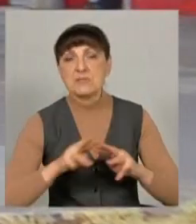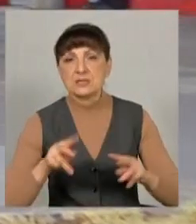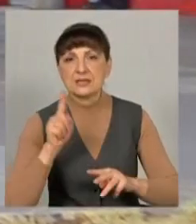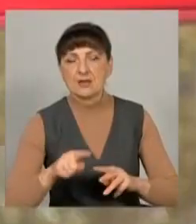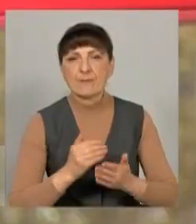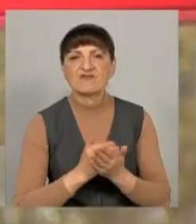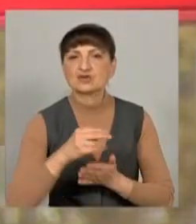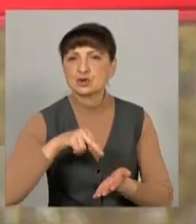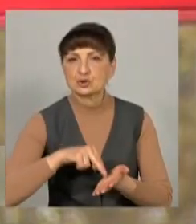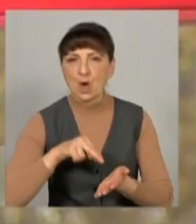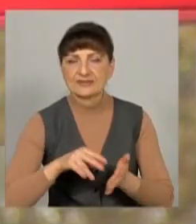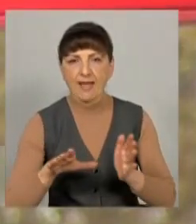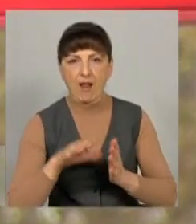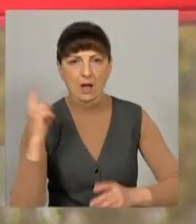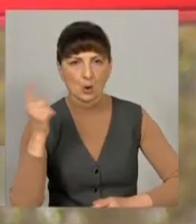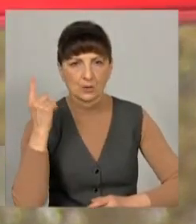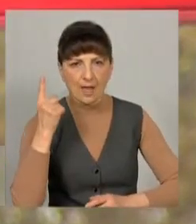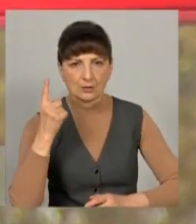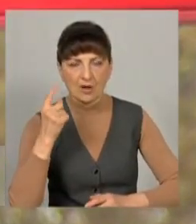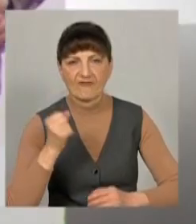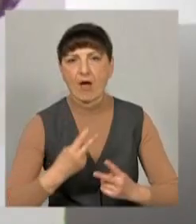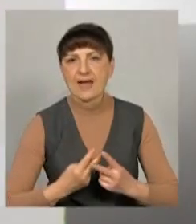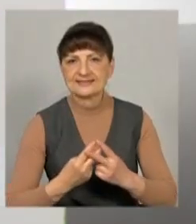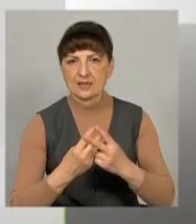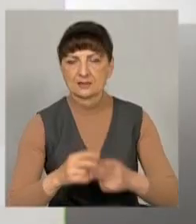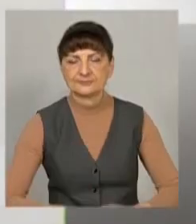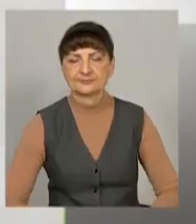повышения тарифов на электроэнергию в Астане.